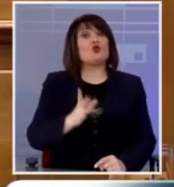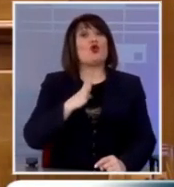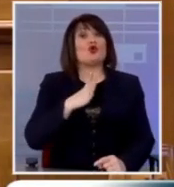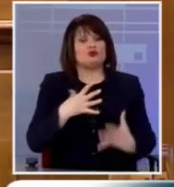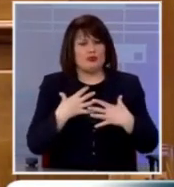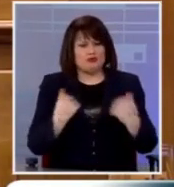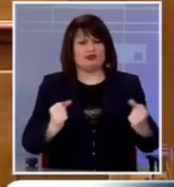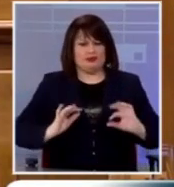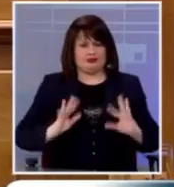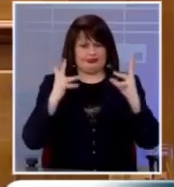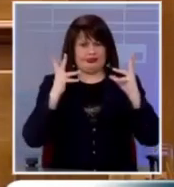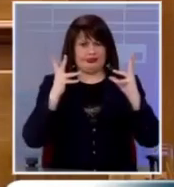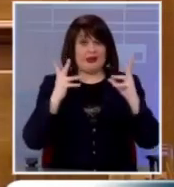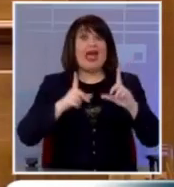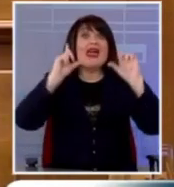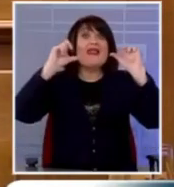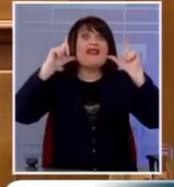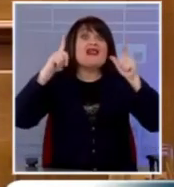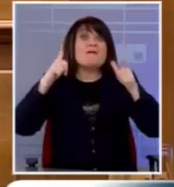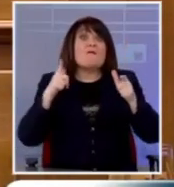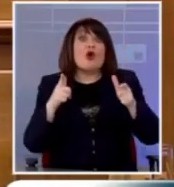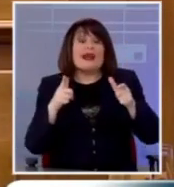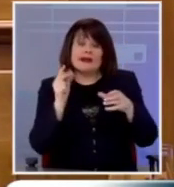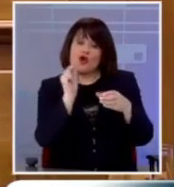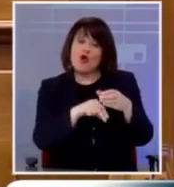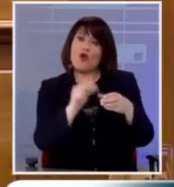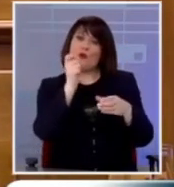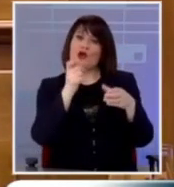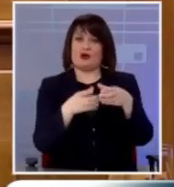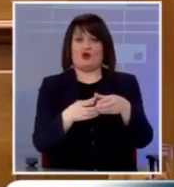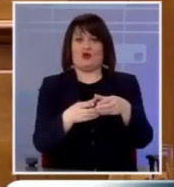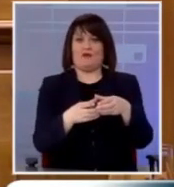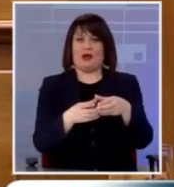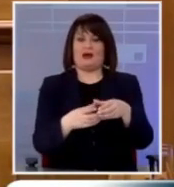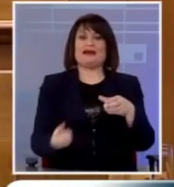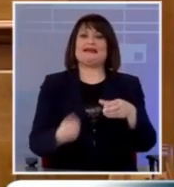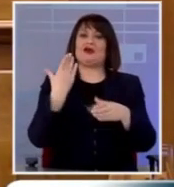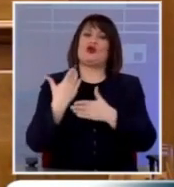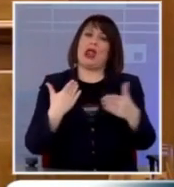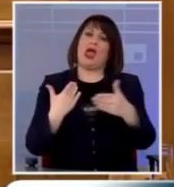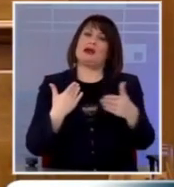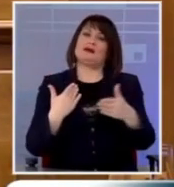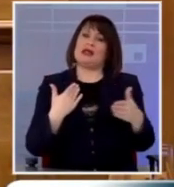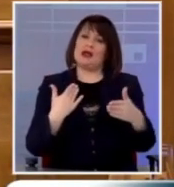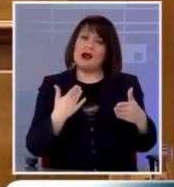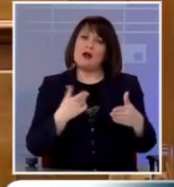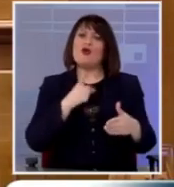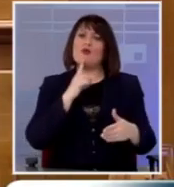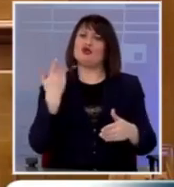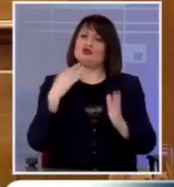βρει μια δημοκρατική, έλογη πολιτική έκφραση. Και αυτή είναι η σύγχρονη αριστερά, όπως